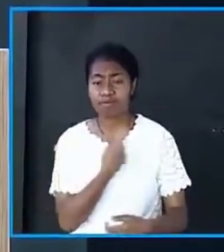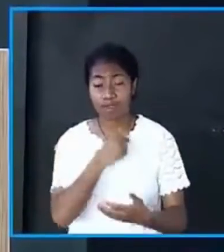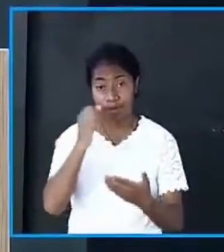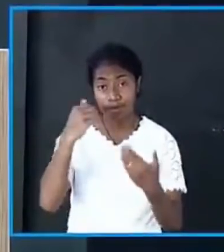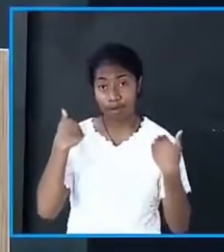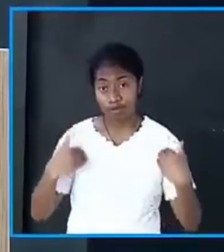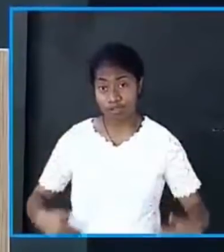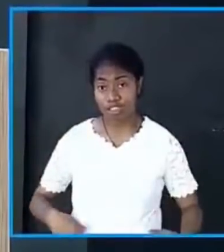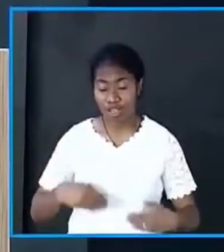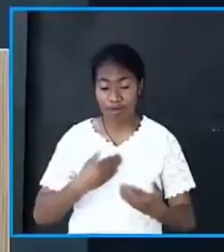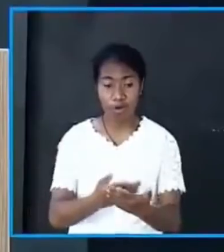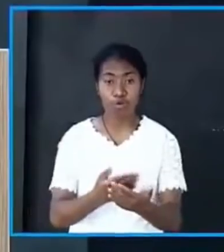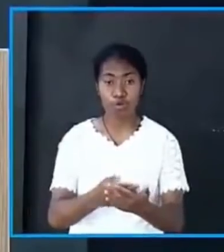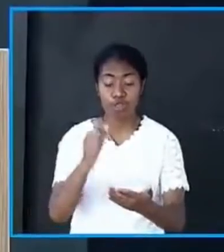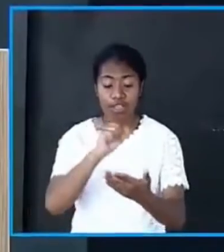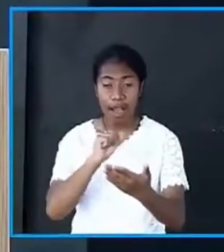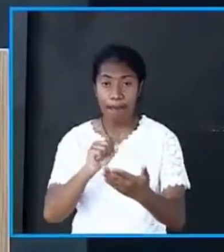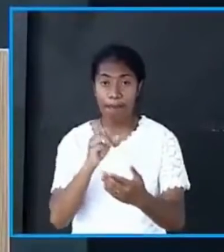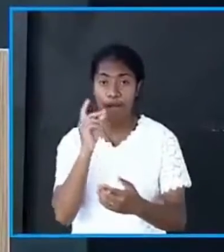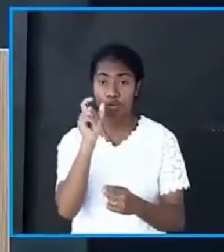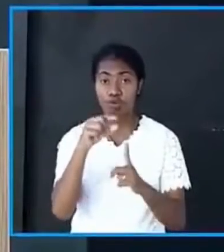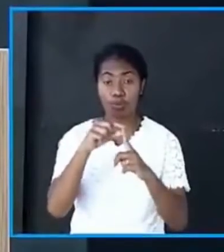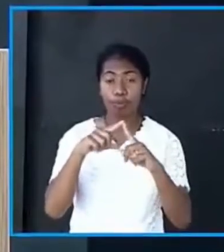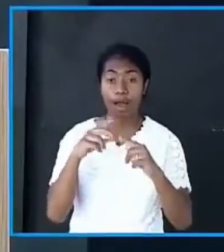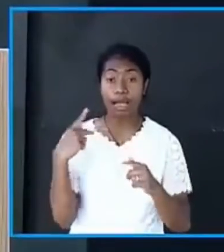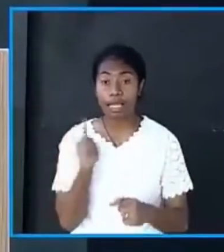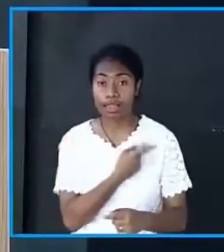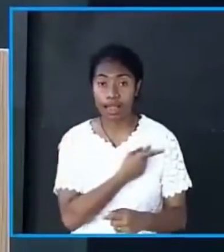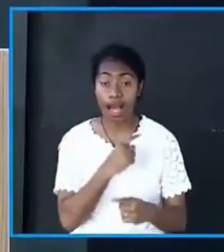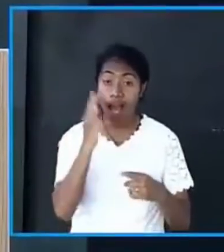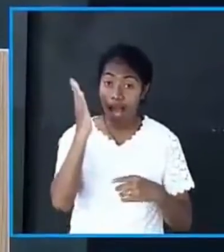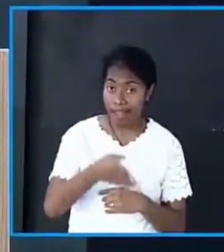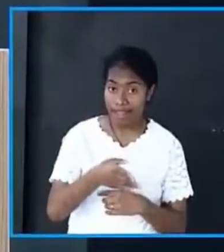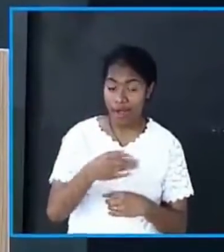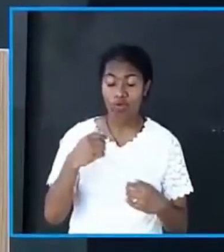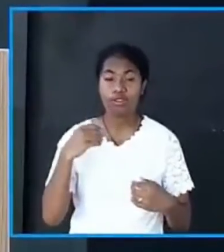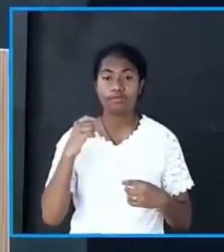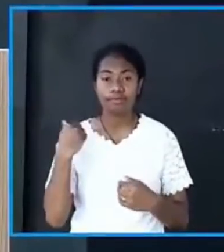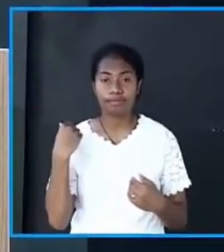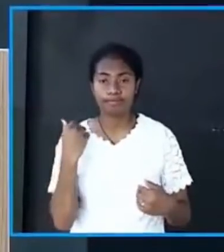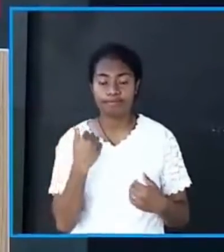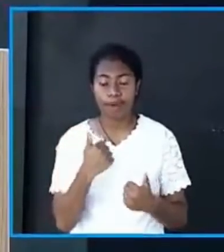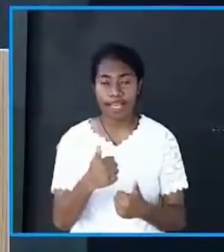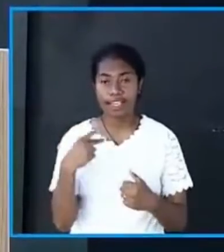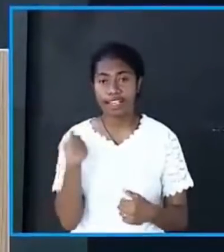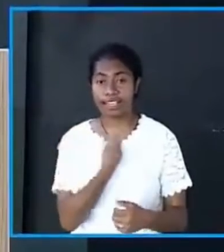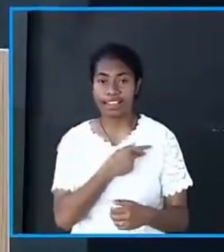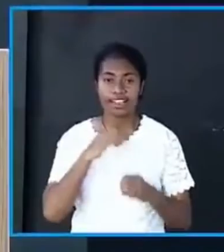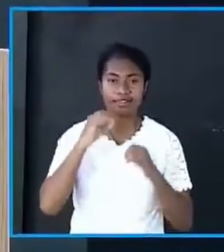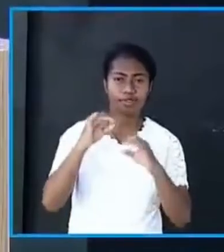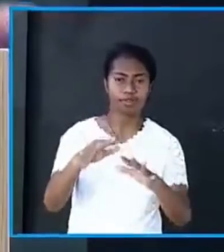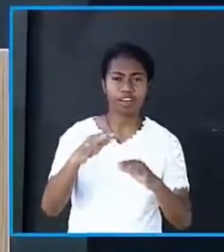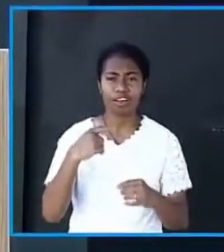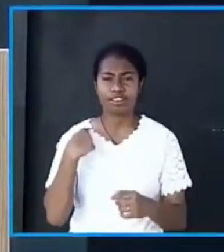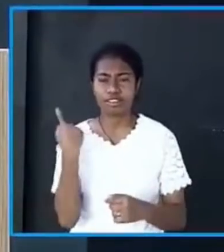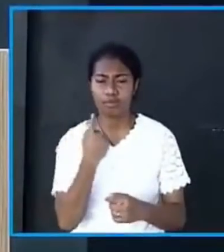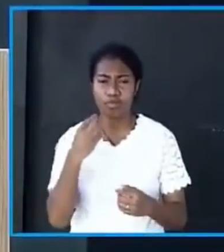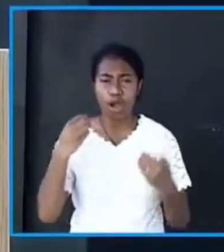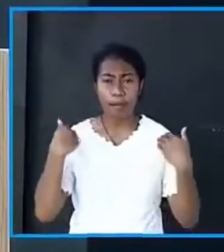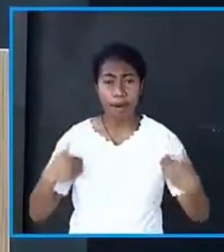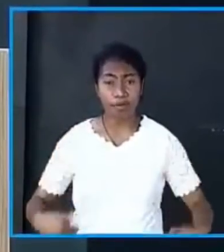kita atau Baiklah kita menciptakan manusia menurut gambar kita